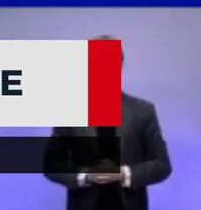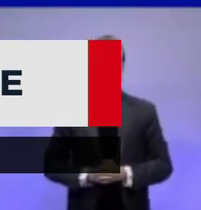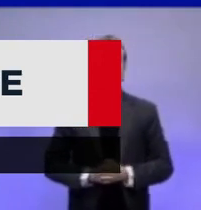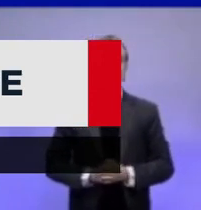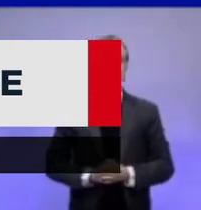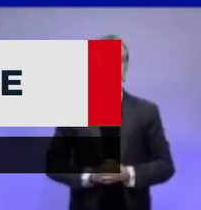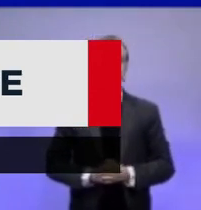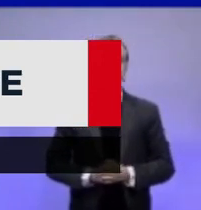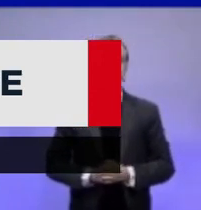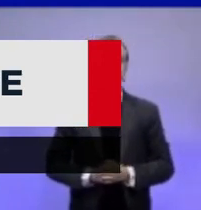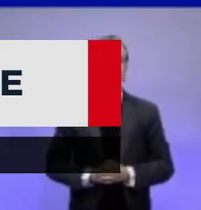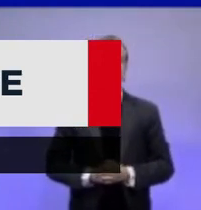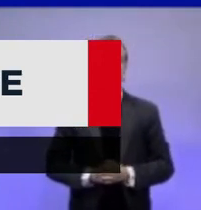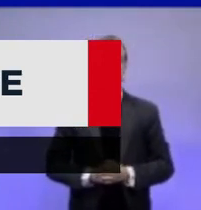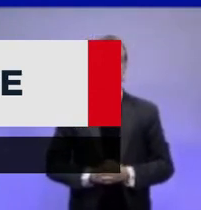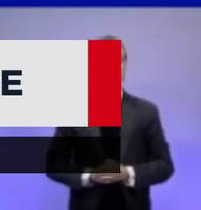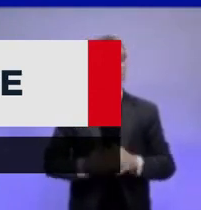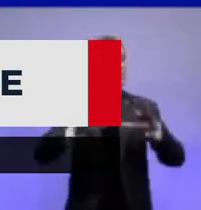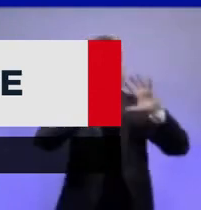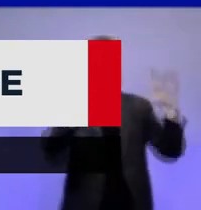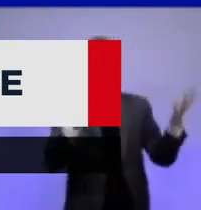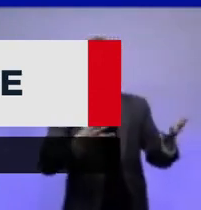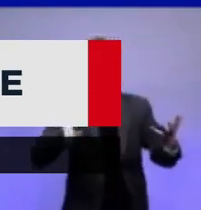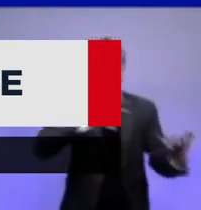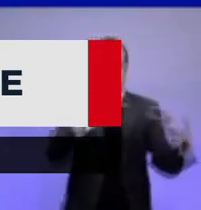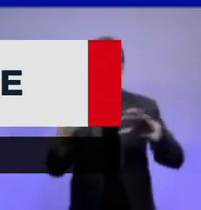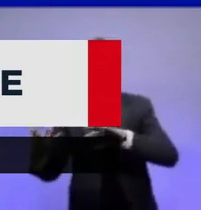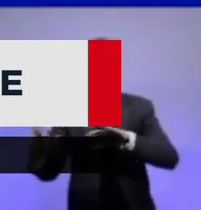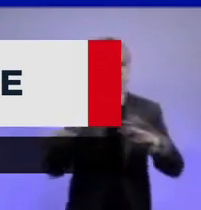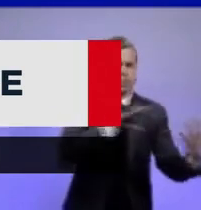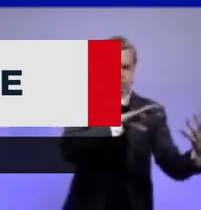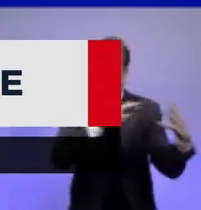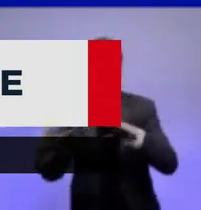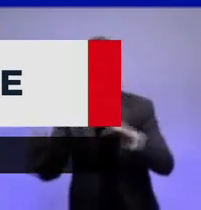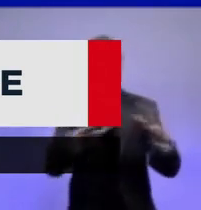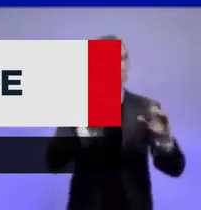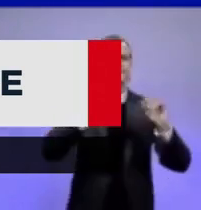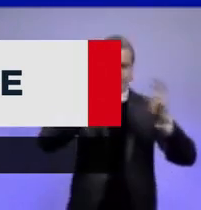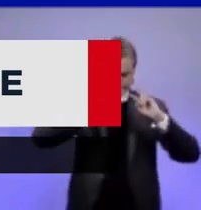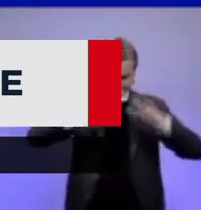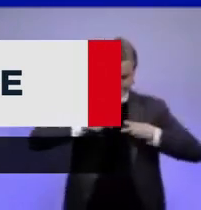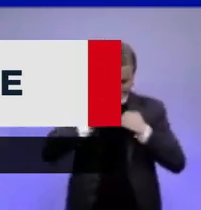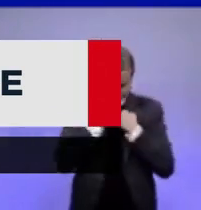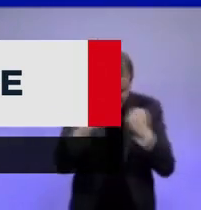Doamnelor și domnilor, în aceste vremuri grele, este de asemenea important să ne